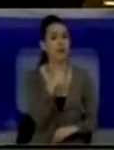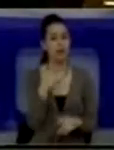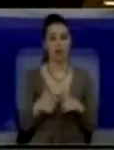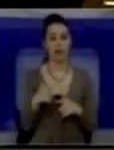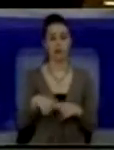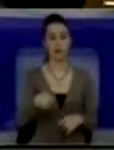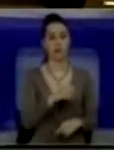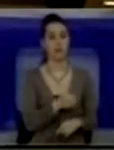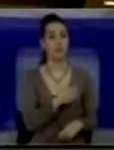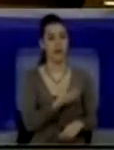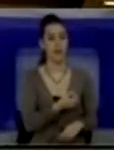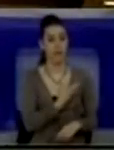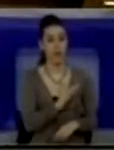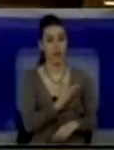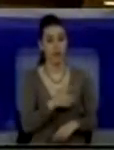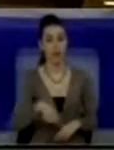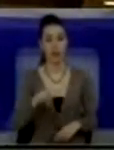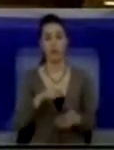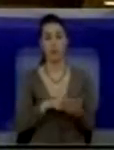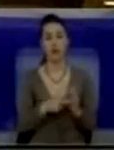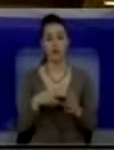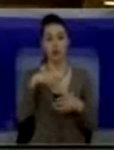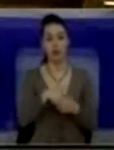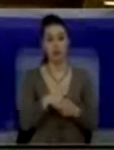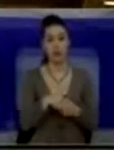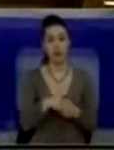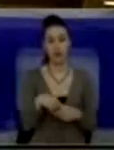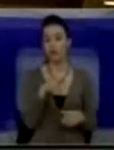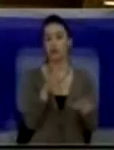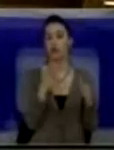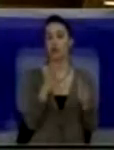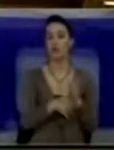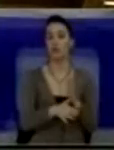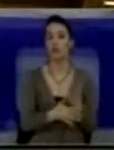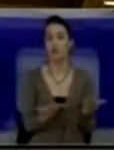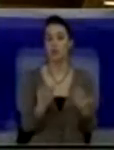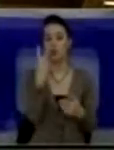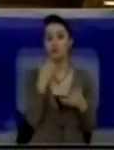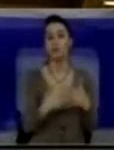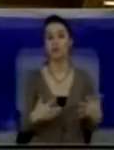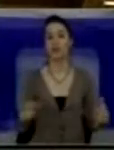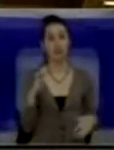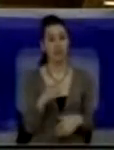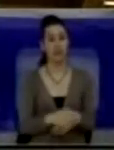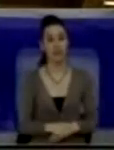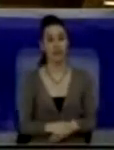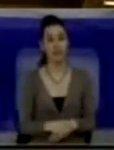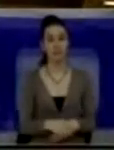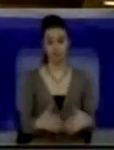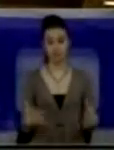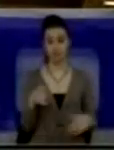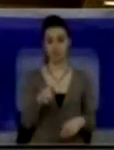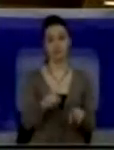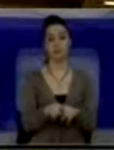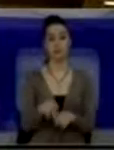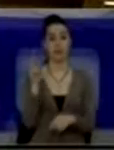e sigurimeve dhe përfaqësuesit e saj politik brenda shtetit nuk do të mund t'i plaçkitnin 200 milion euro. Në fillim të muajit prill